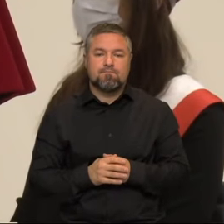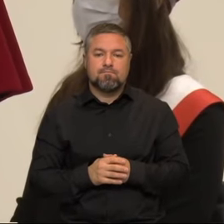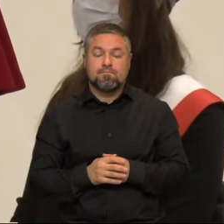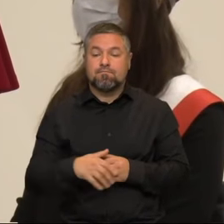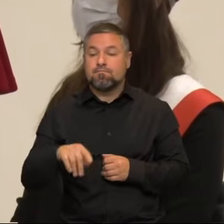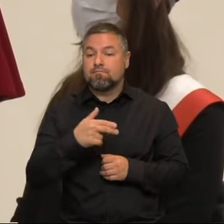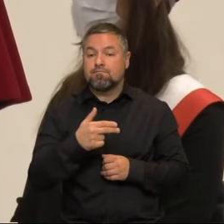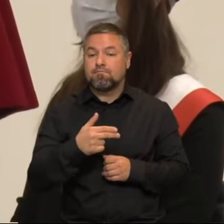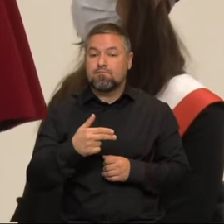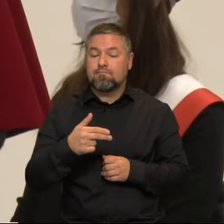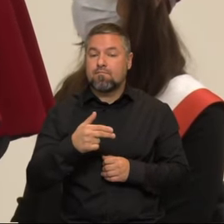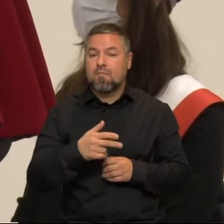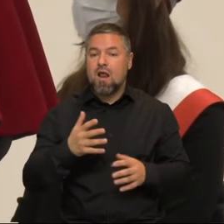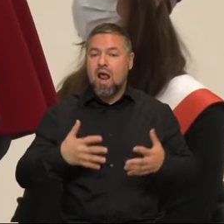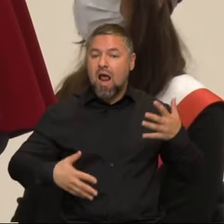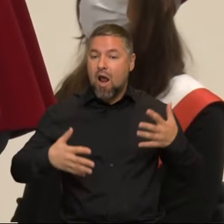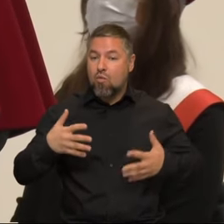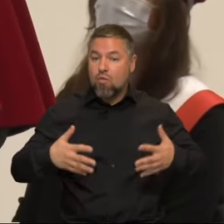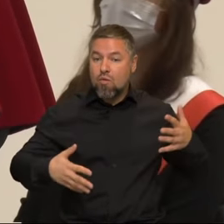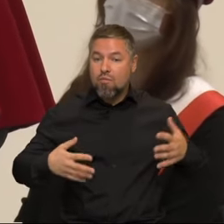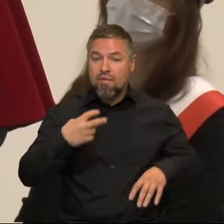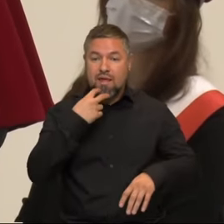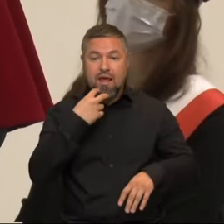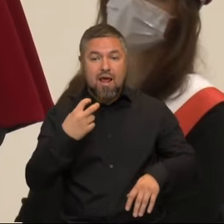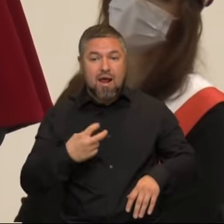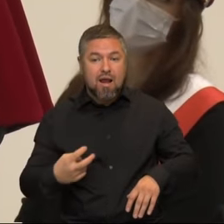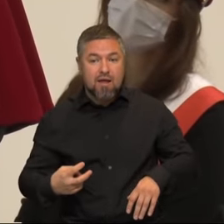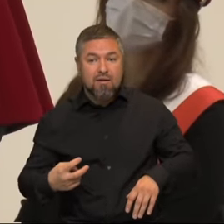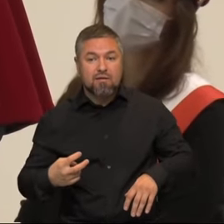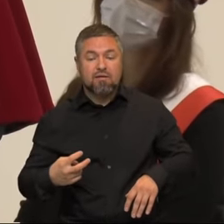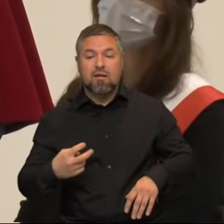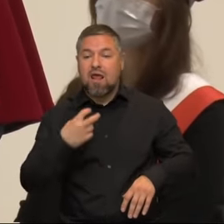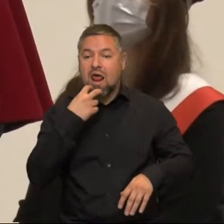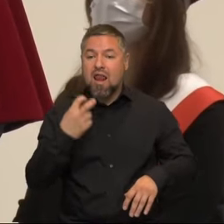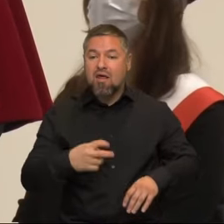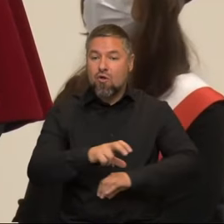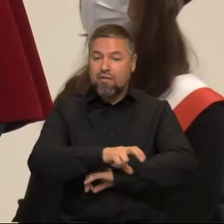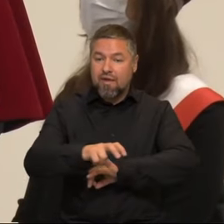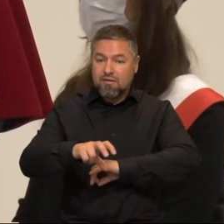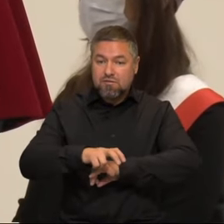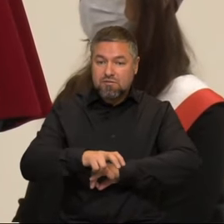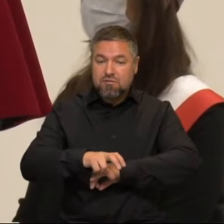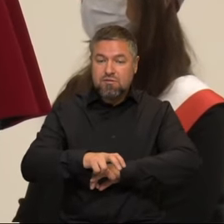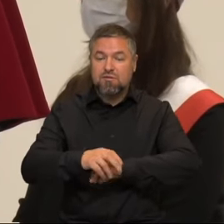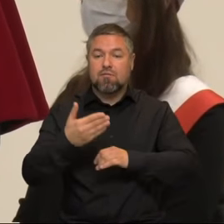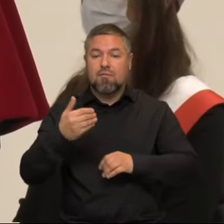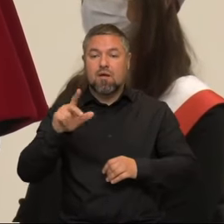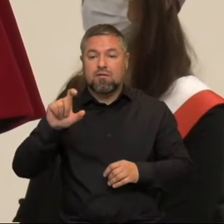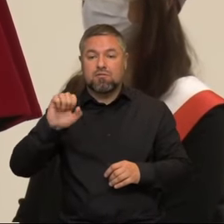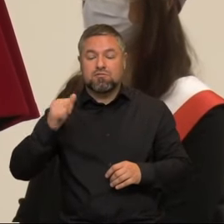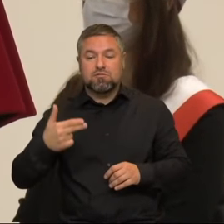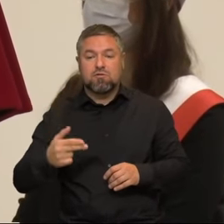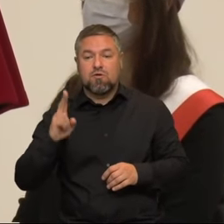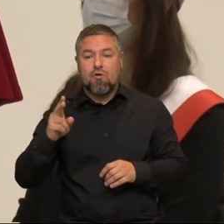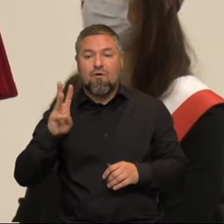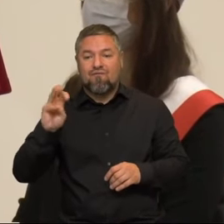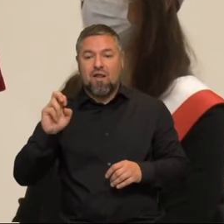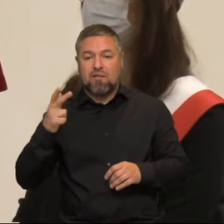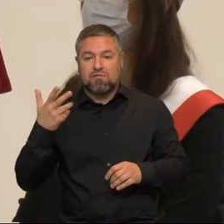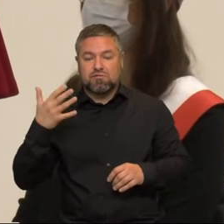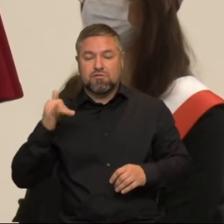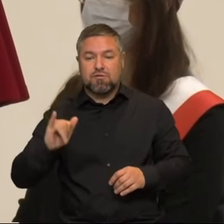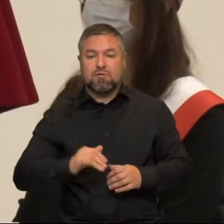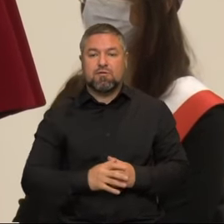Z dyscypliny automatyka, elektronika i elektrotechnika pan Marcin Kowalski.